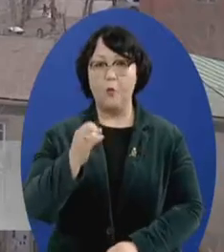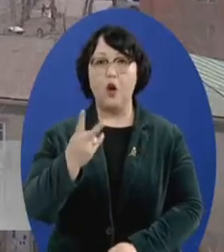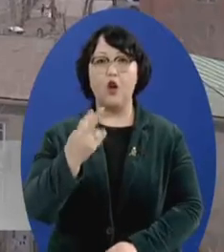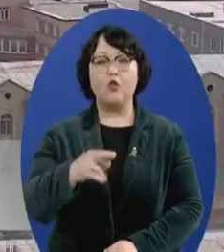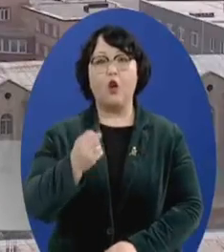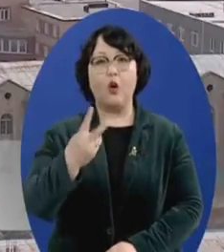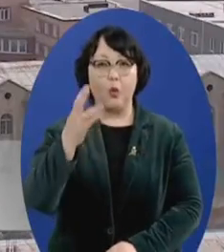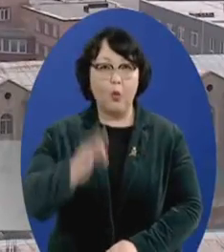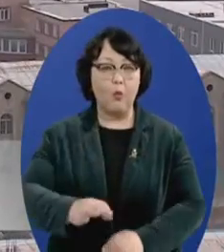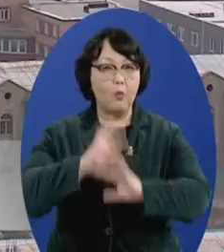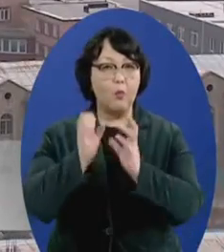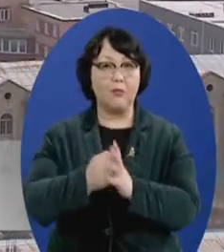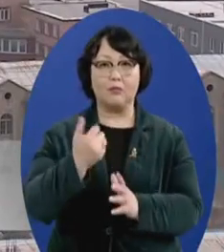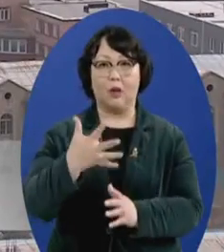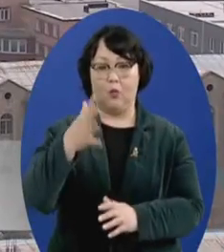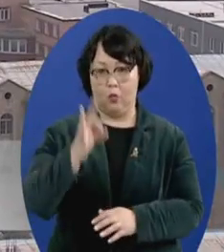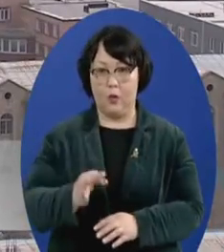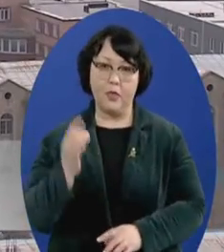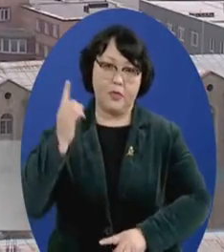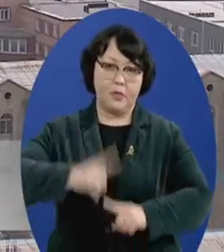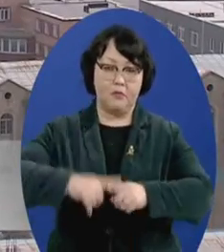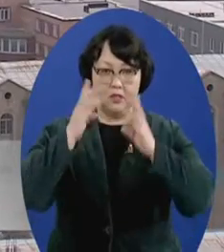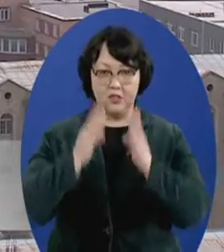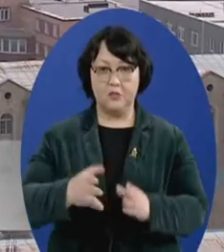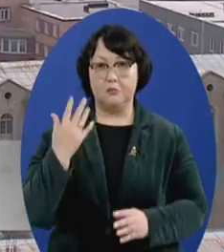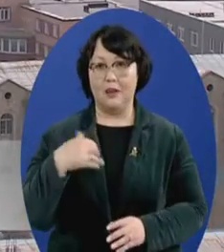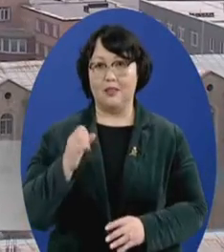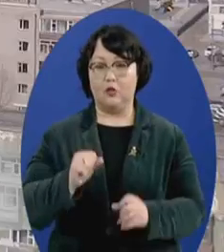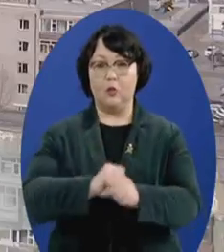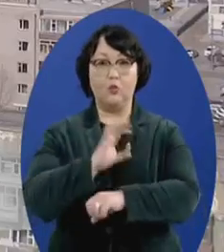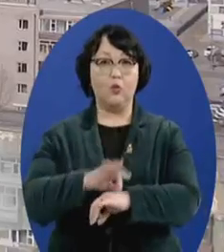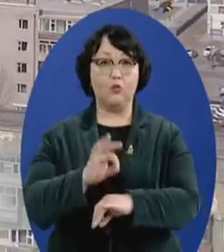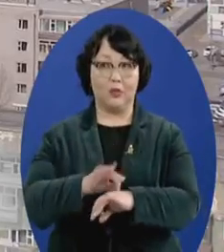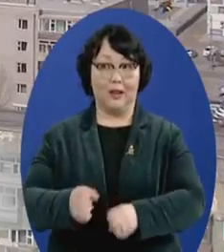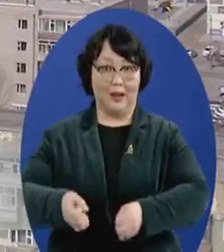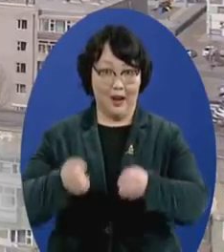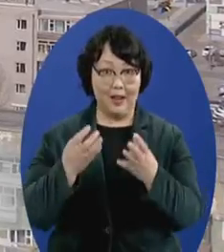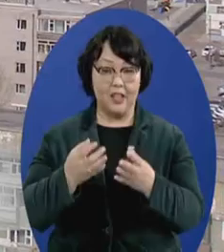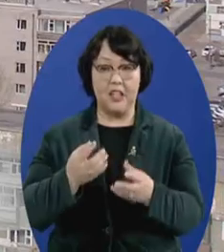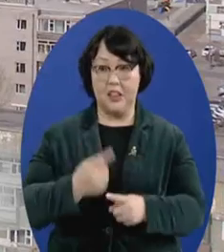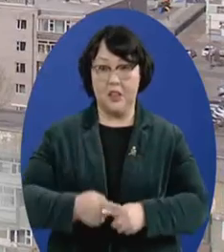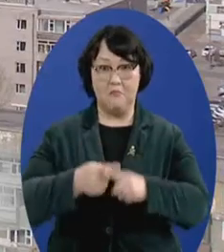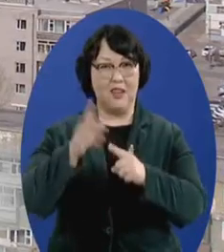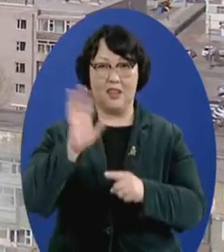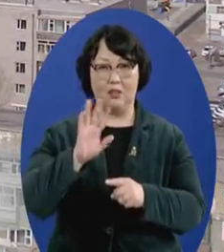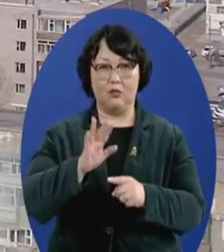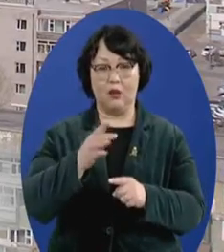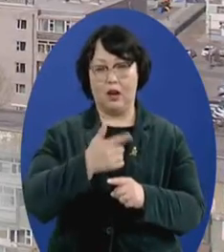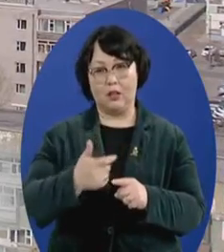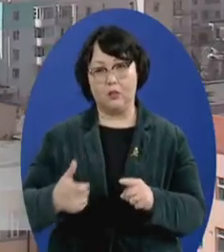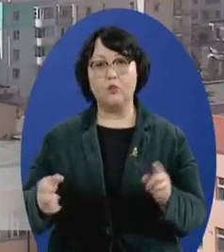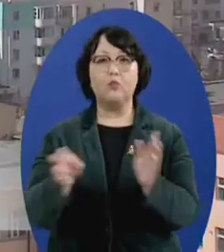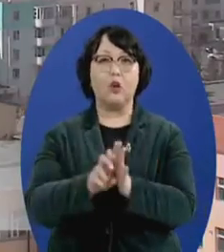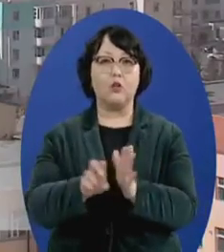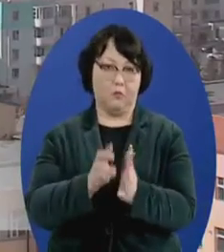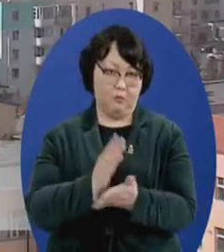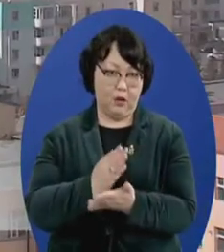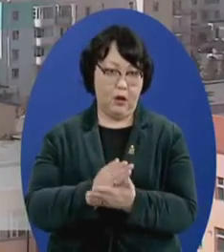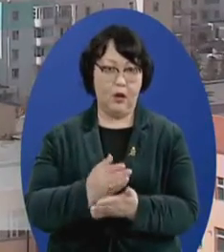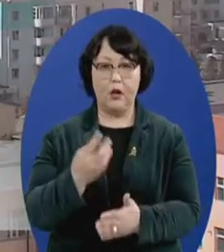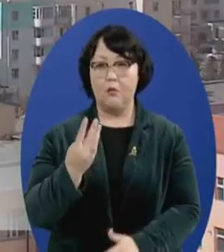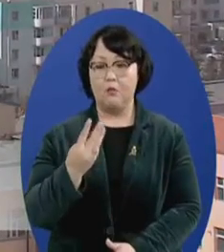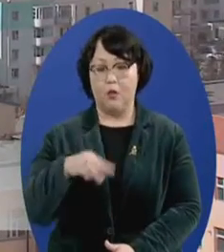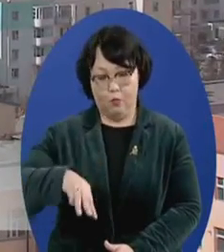буюу нийтдээ 5%-аар нэмэгдүүлэх шийдвэр гаргаж байсан. Гэхдээ цар тахлын энэ үед шимтгэлийн хэмжээг нэмэгдүүлэхгүй байх бүрэн боломж байгаа гэдгийг